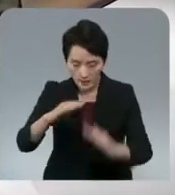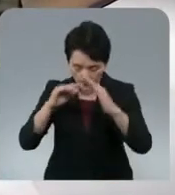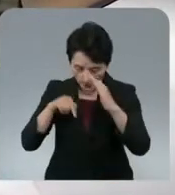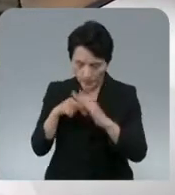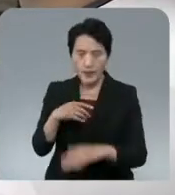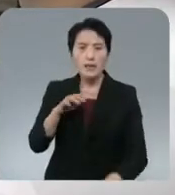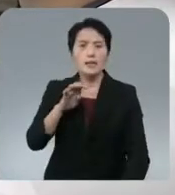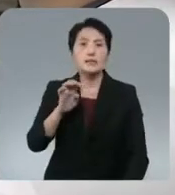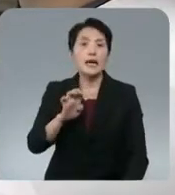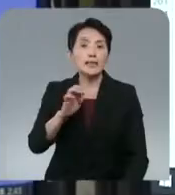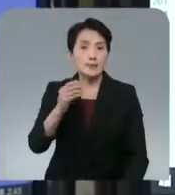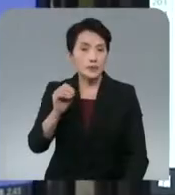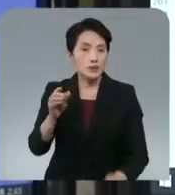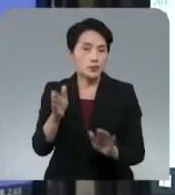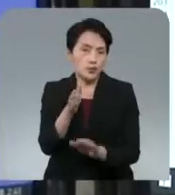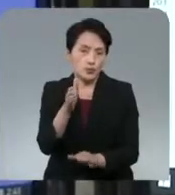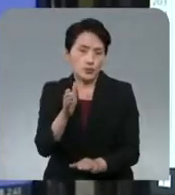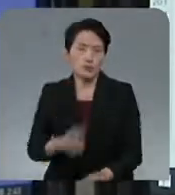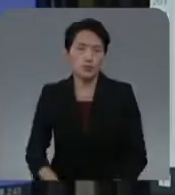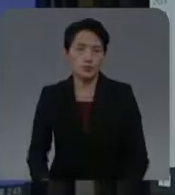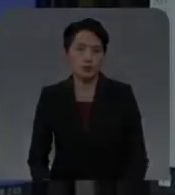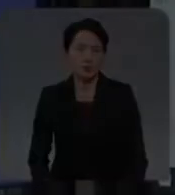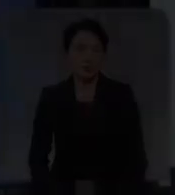対策を発表する予定です